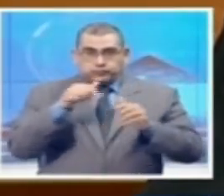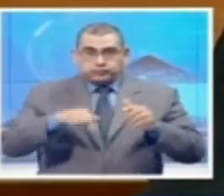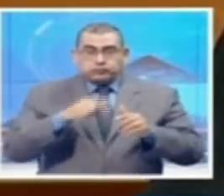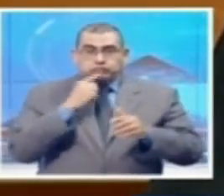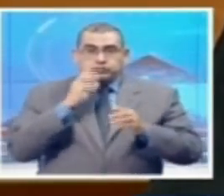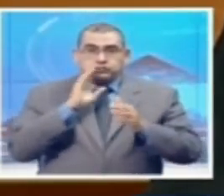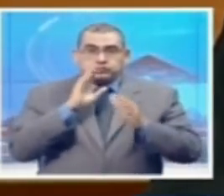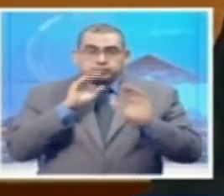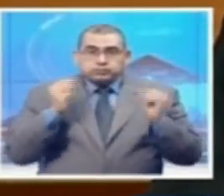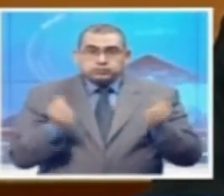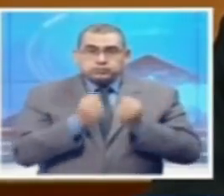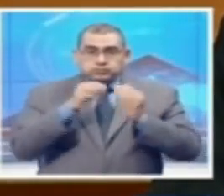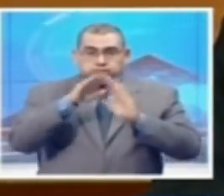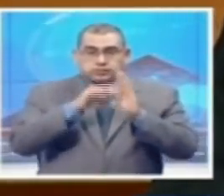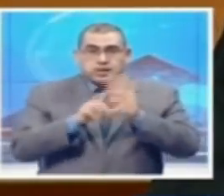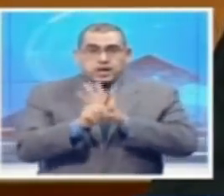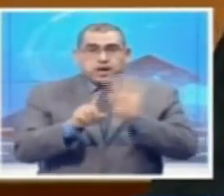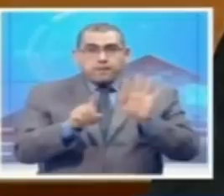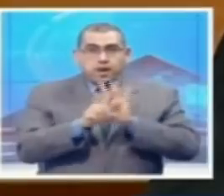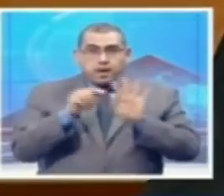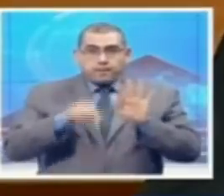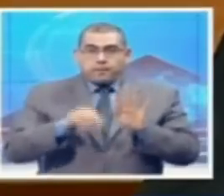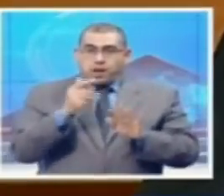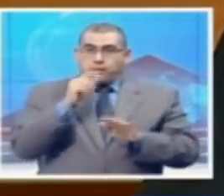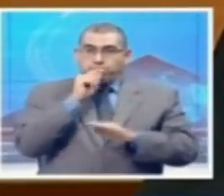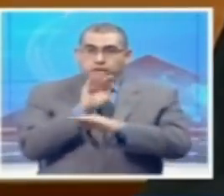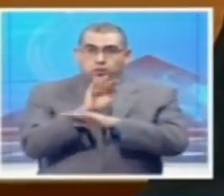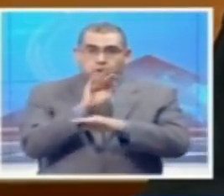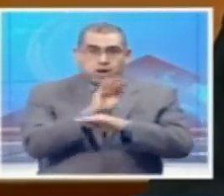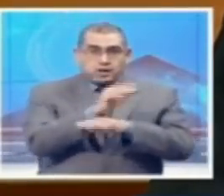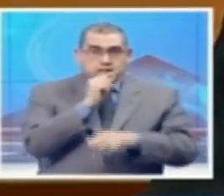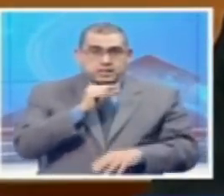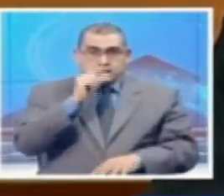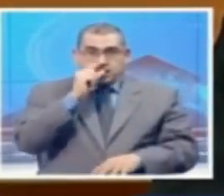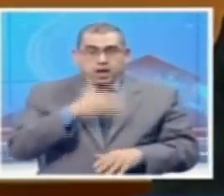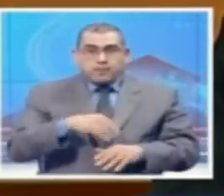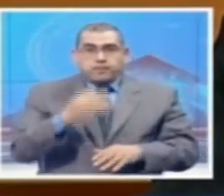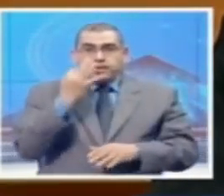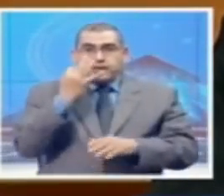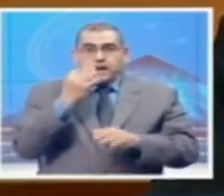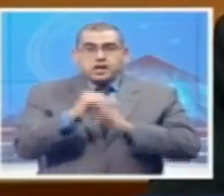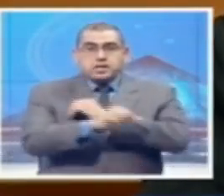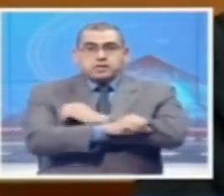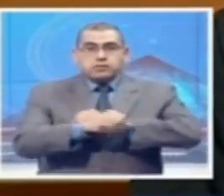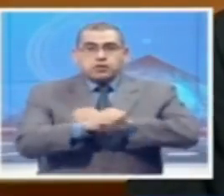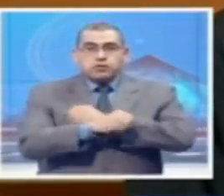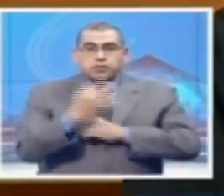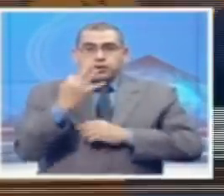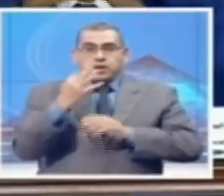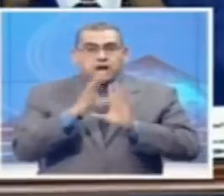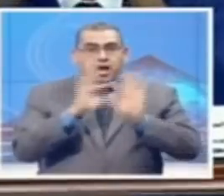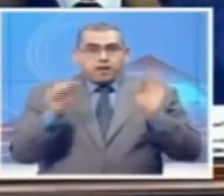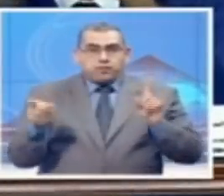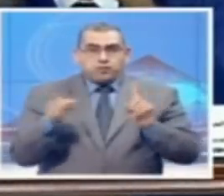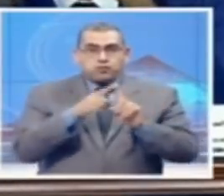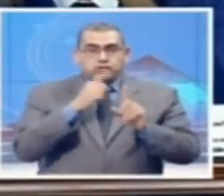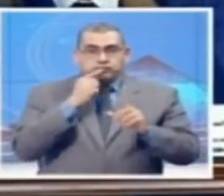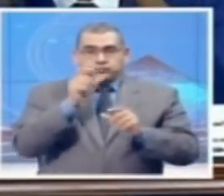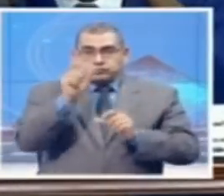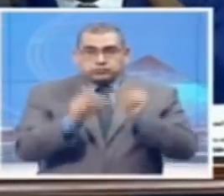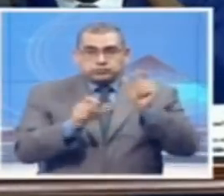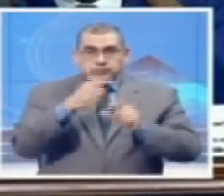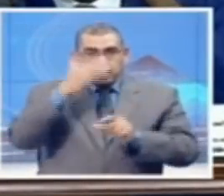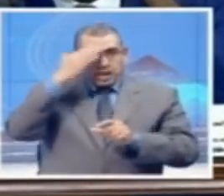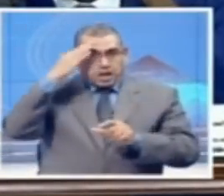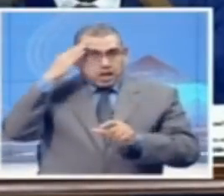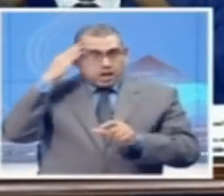يدرس الإمام أو الواعظة هنا 3 أسابيع كاملة على أيدي نخبة من